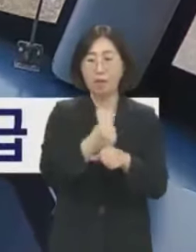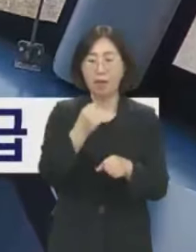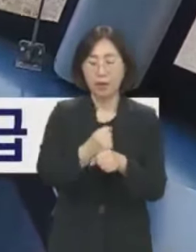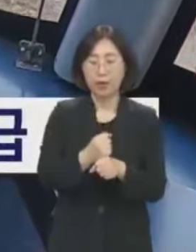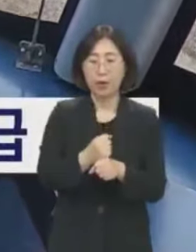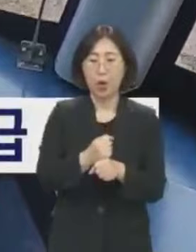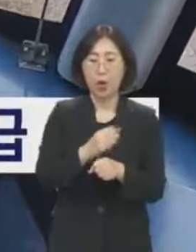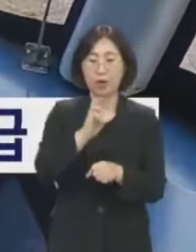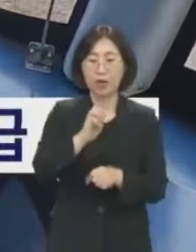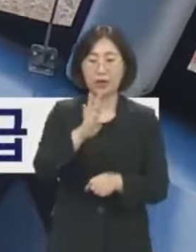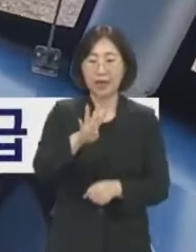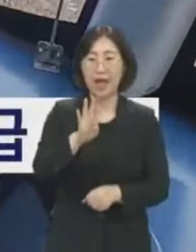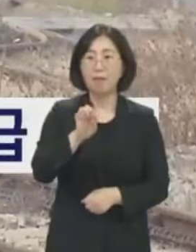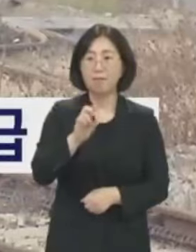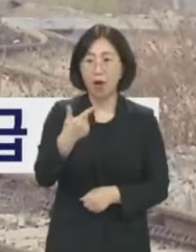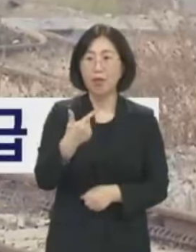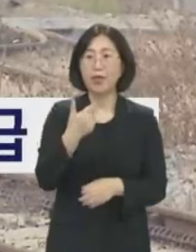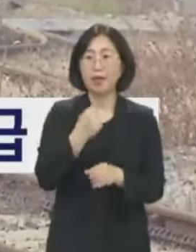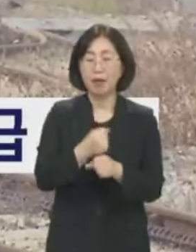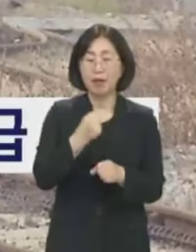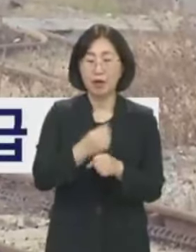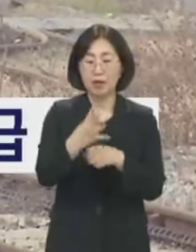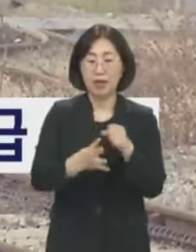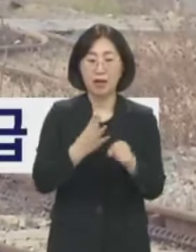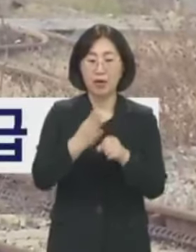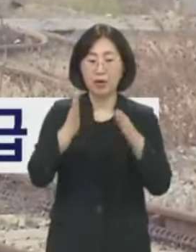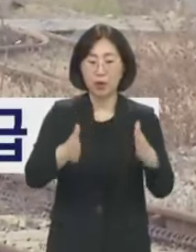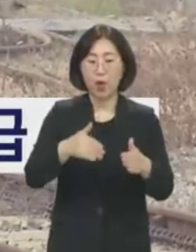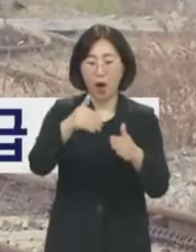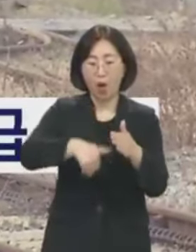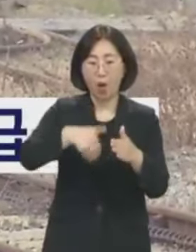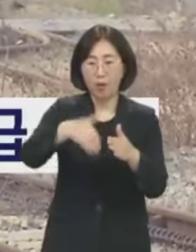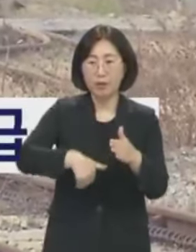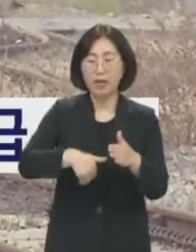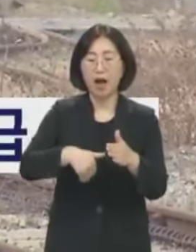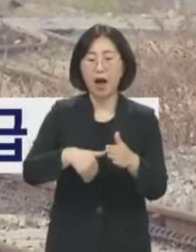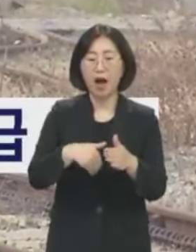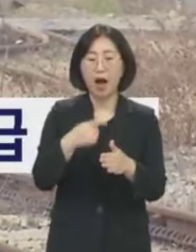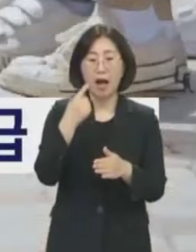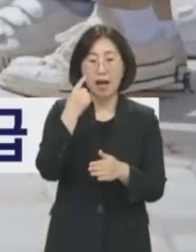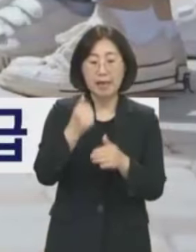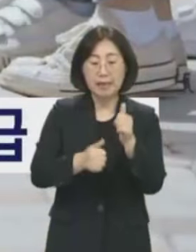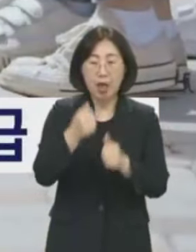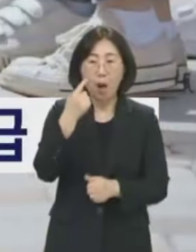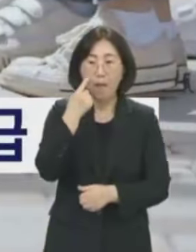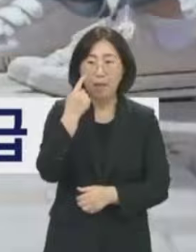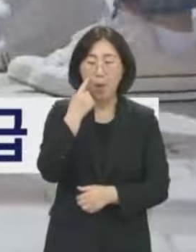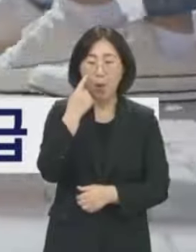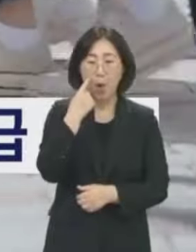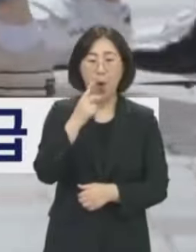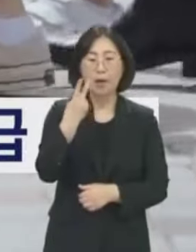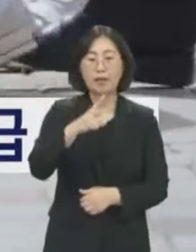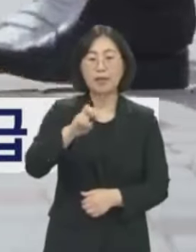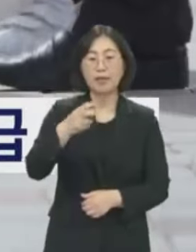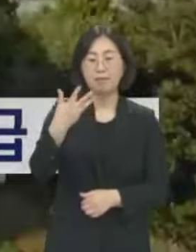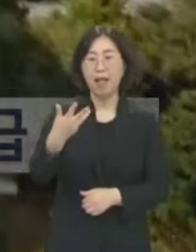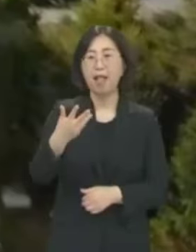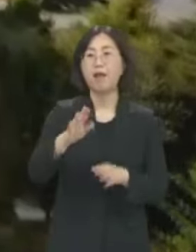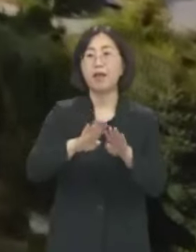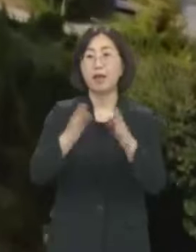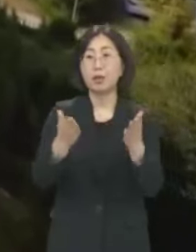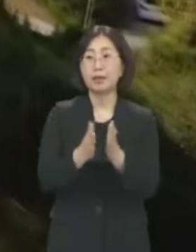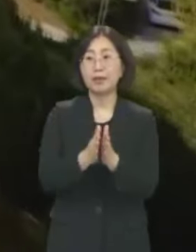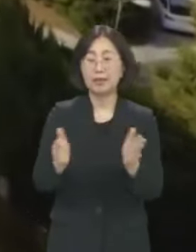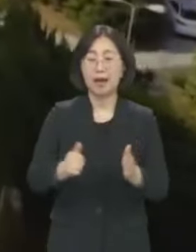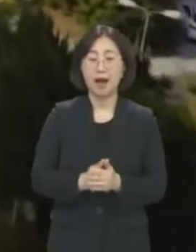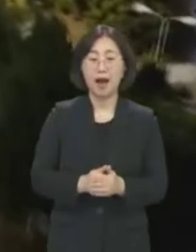모두 34편이 공급되며 4년 동안 노선 공사와 시험 운행 등을 거쳐 2028년 개통됩니다. 한